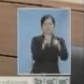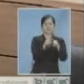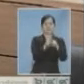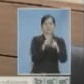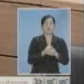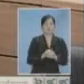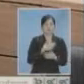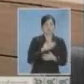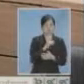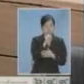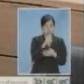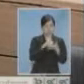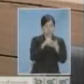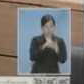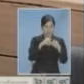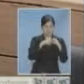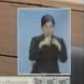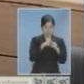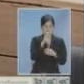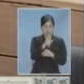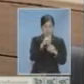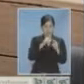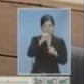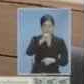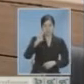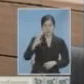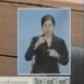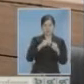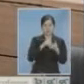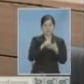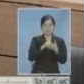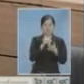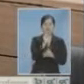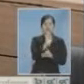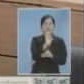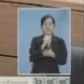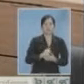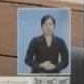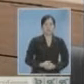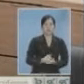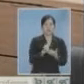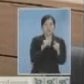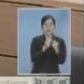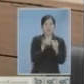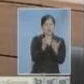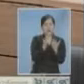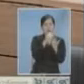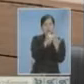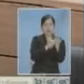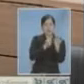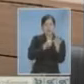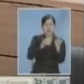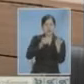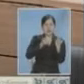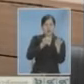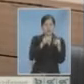ยบอกว่าแก้สว.เนี่ยจริงๆแล้วไม่ต้องแก้ได้ไหมนะครับเอาเหมือนเดิมเอ